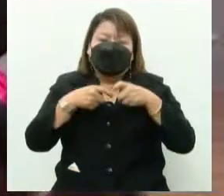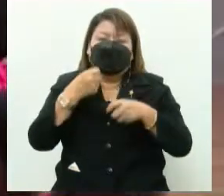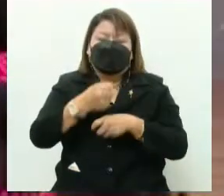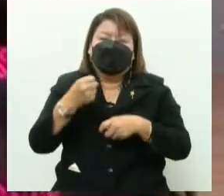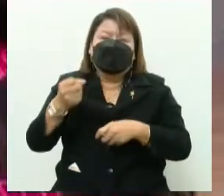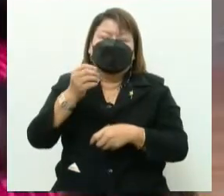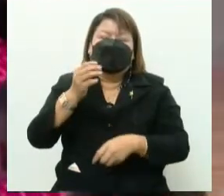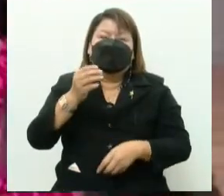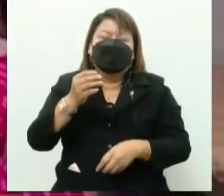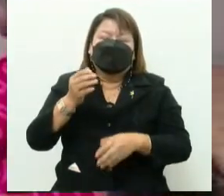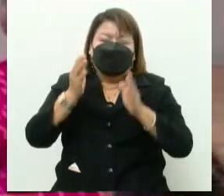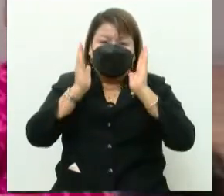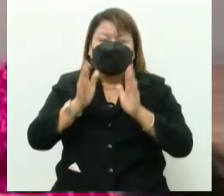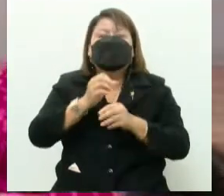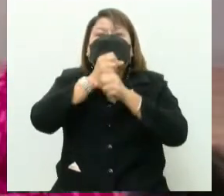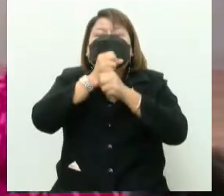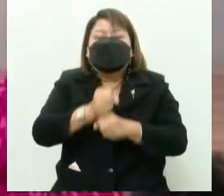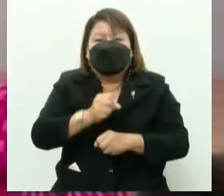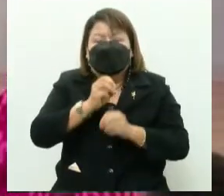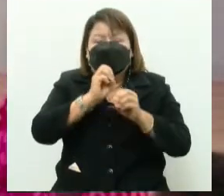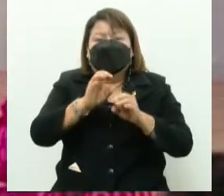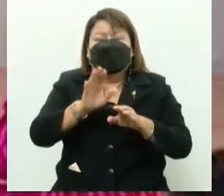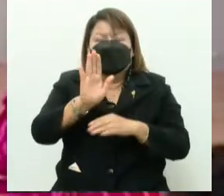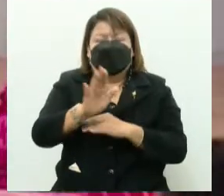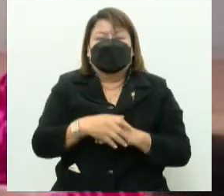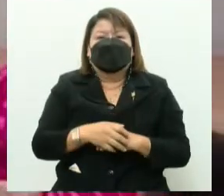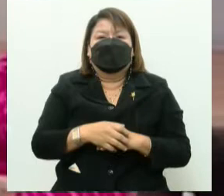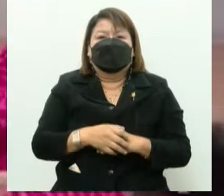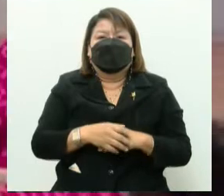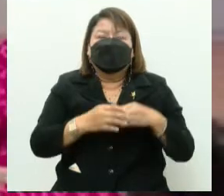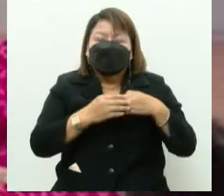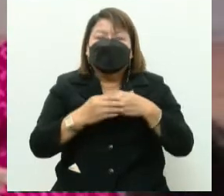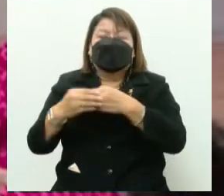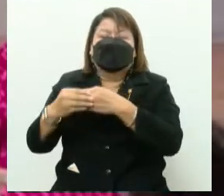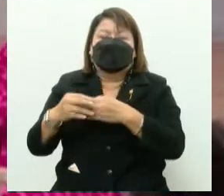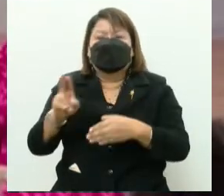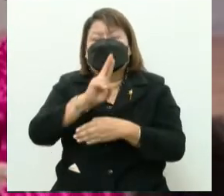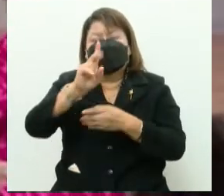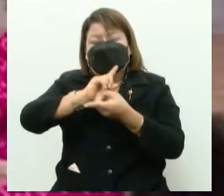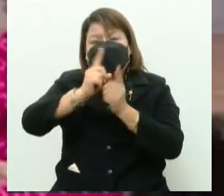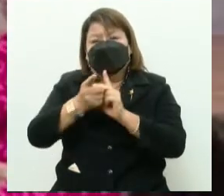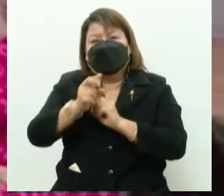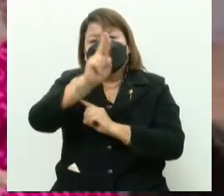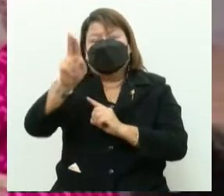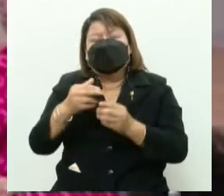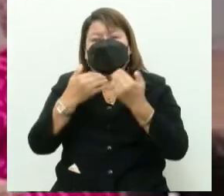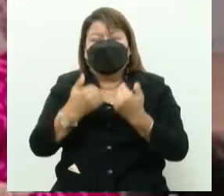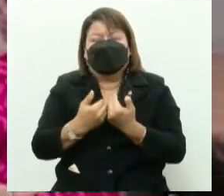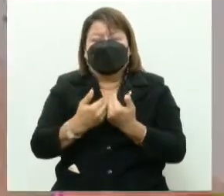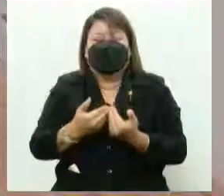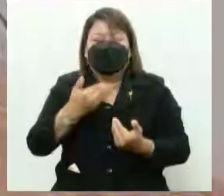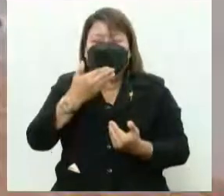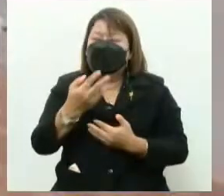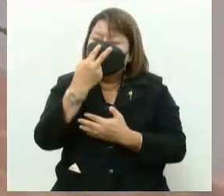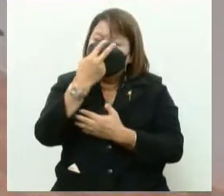นให้ไว้และนำมาประยุกต์ใช้ในปัจจุบันตลอดจนเห็น